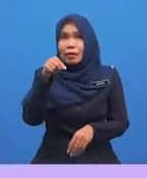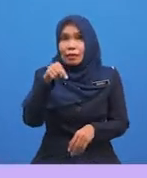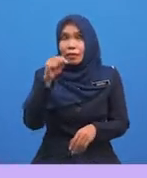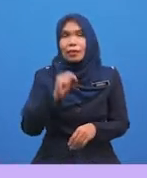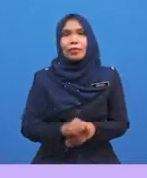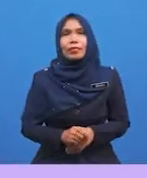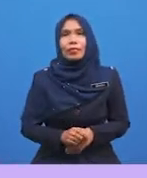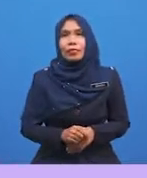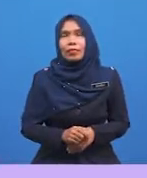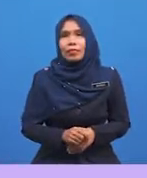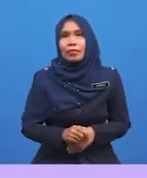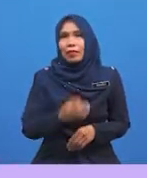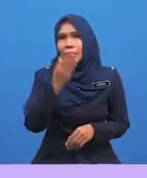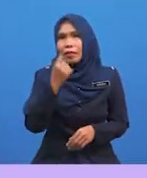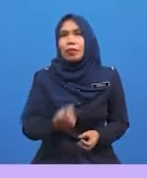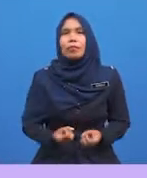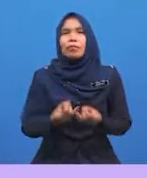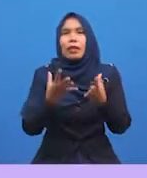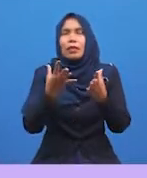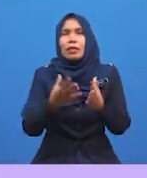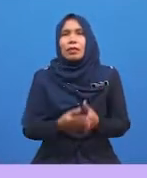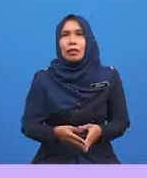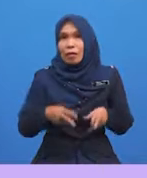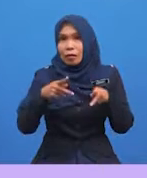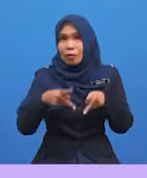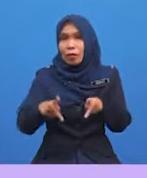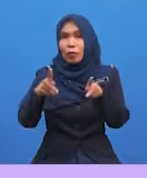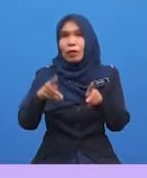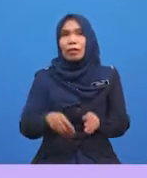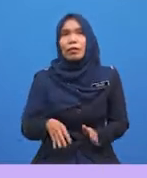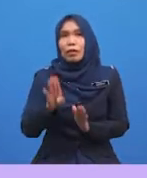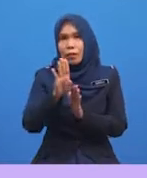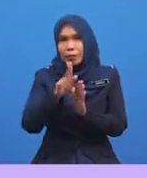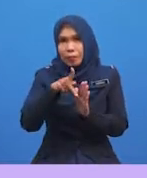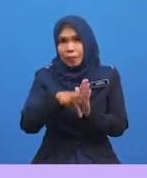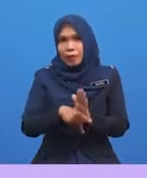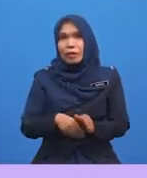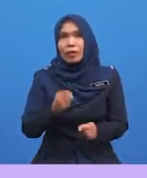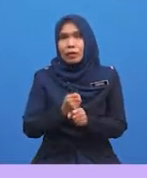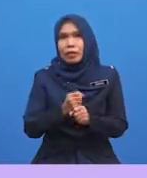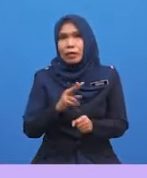mendapatkan peluang pekerjaan bagi meneruskan kelangsungan hidup.